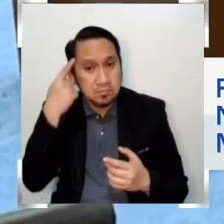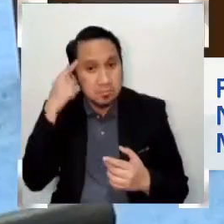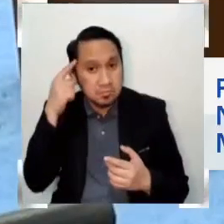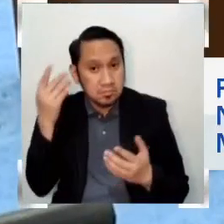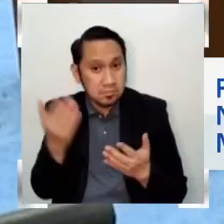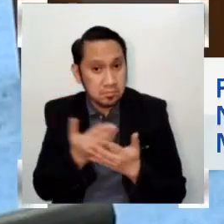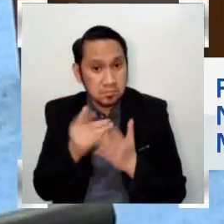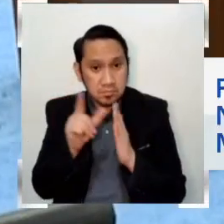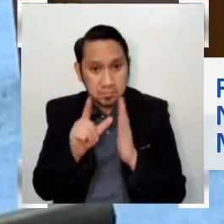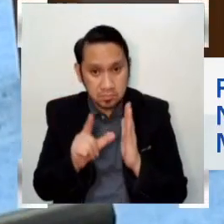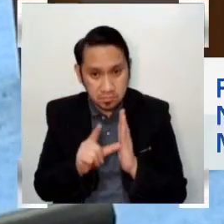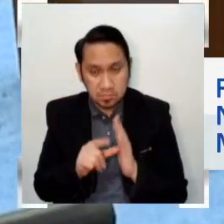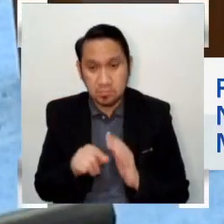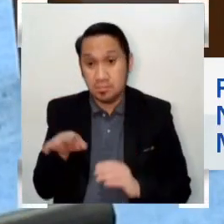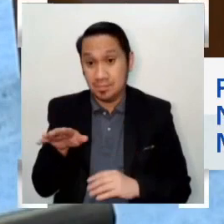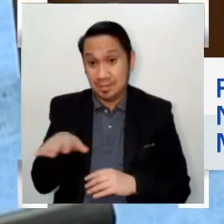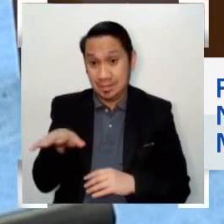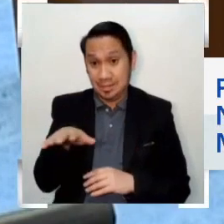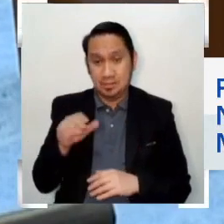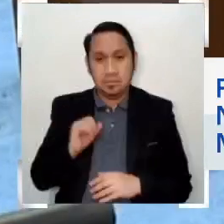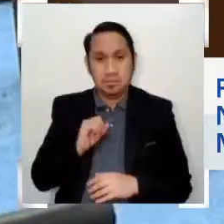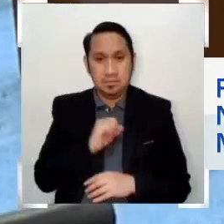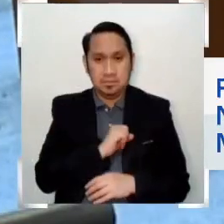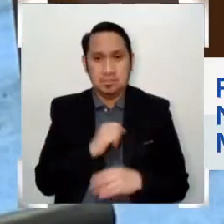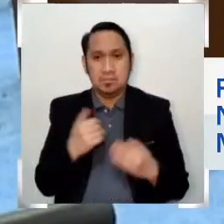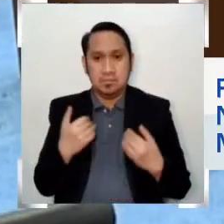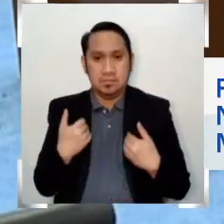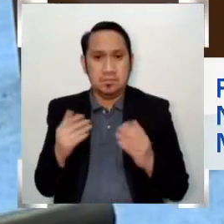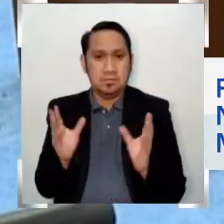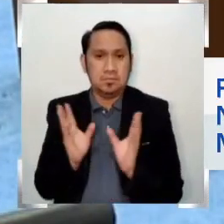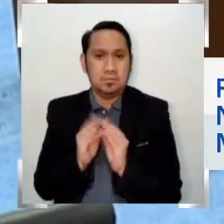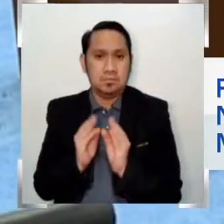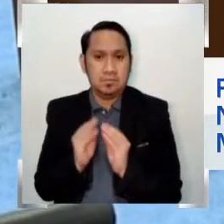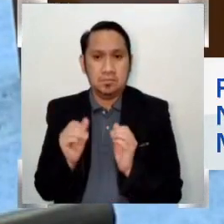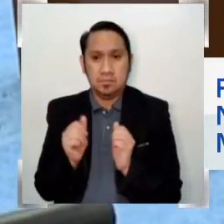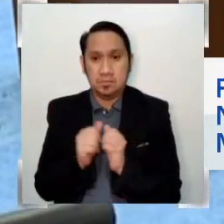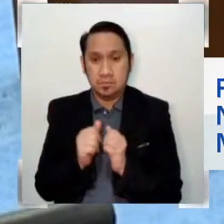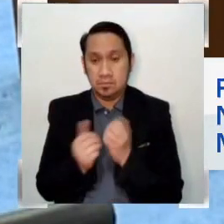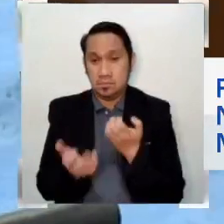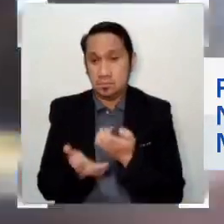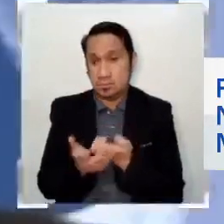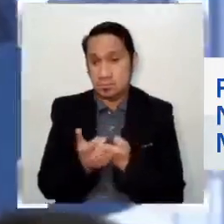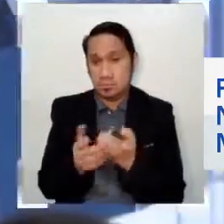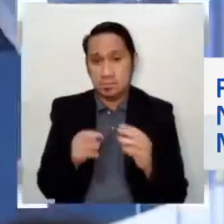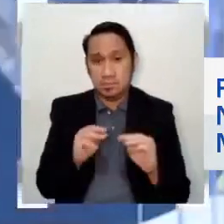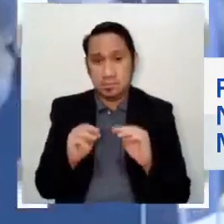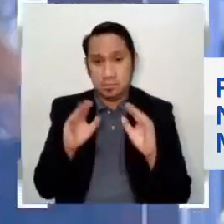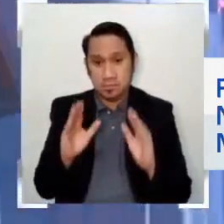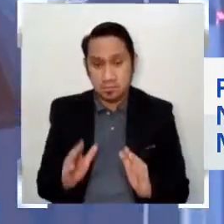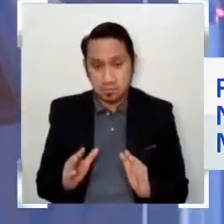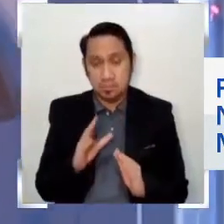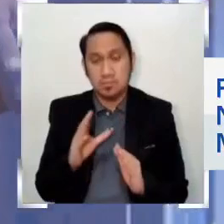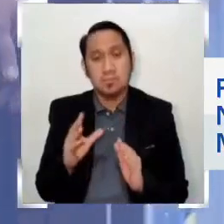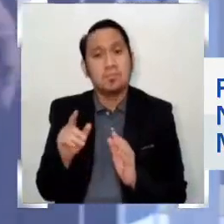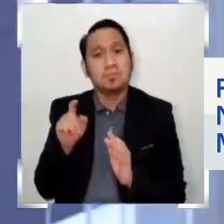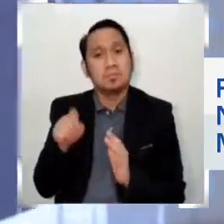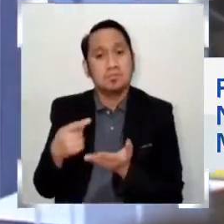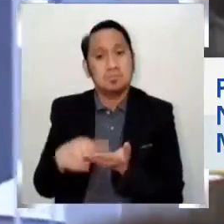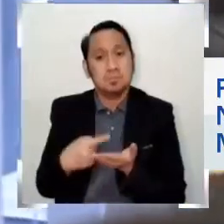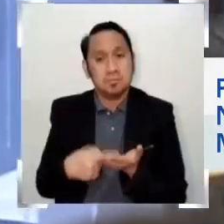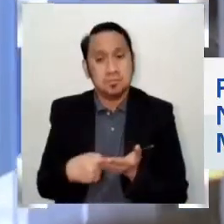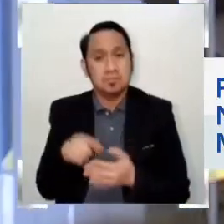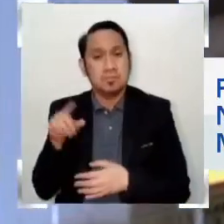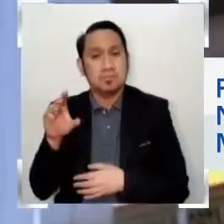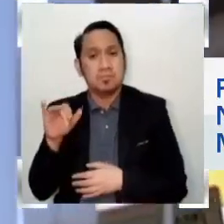daw ang mga senador, kasamang economic managers ng Pangulo sa January 30 para pag-usapan ito. Tutol din si Senador Cynthia Villar